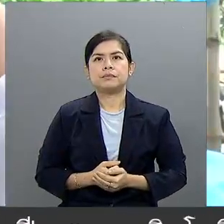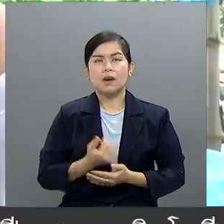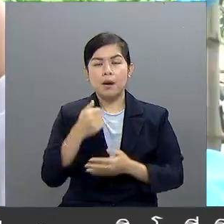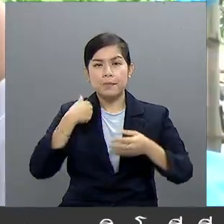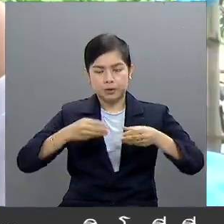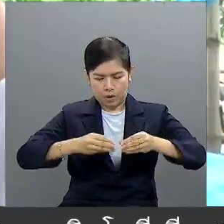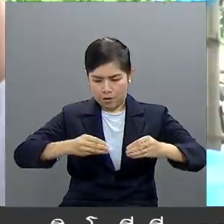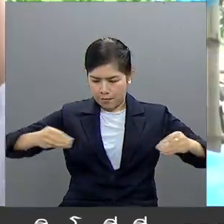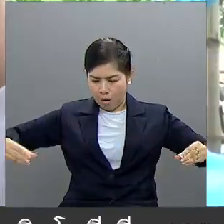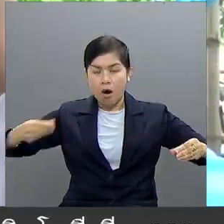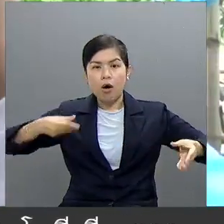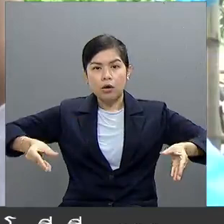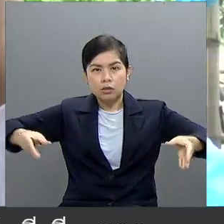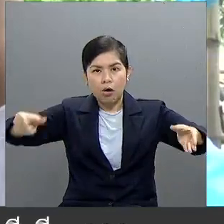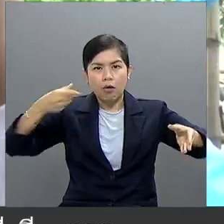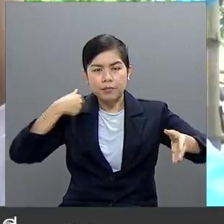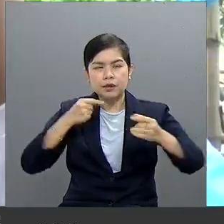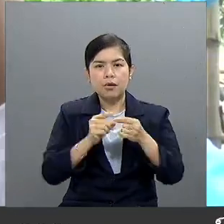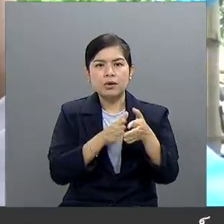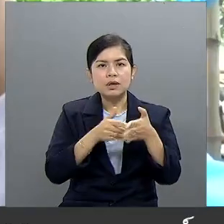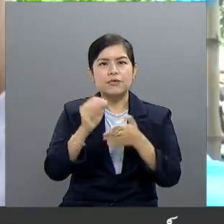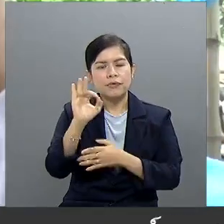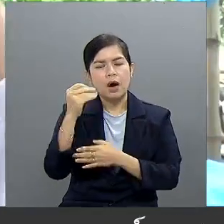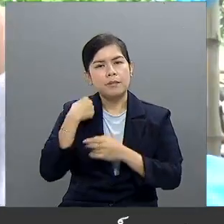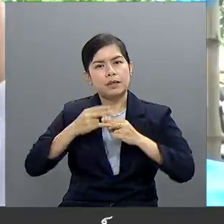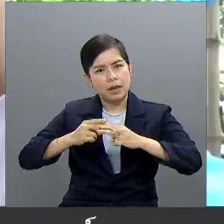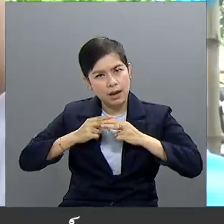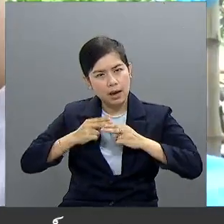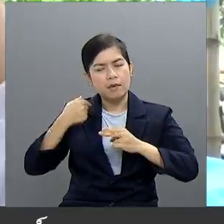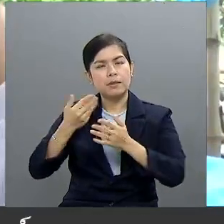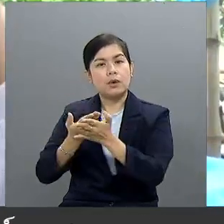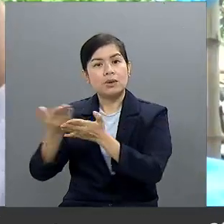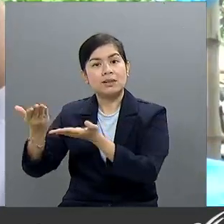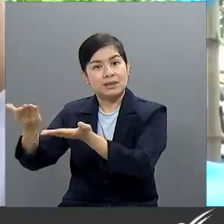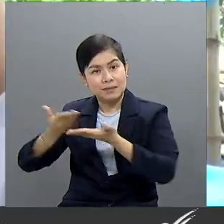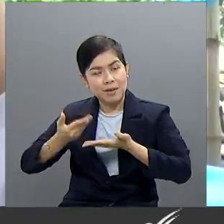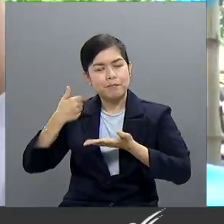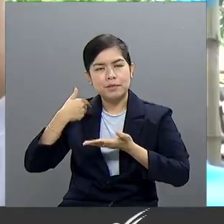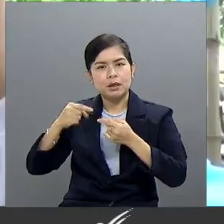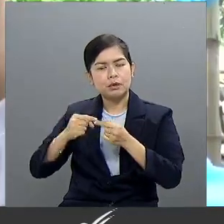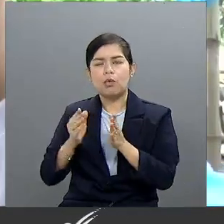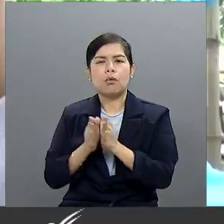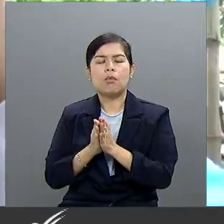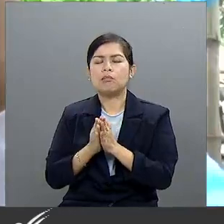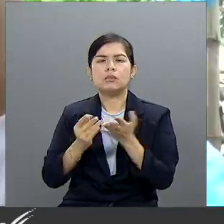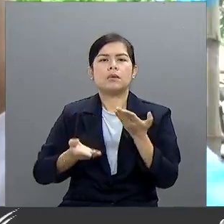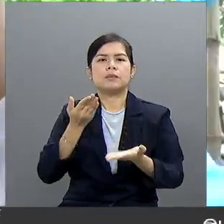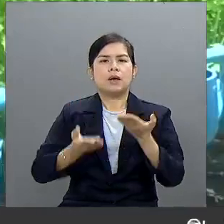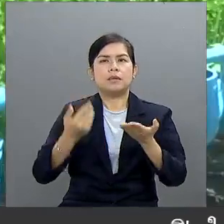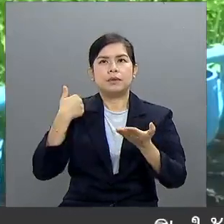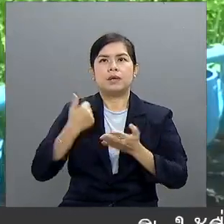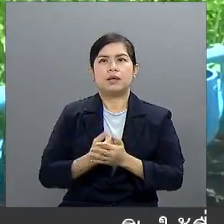PVC มาประดิษฐ์แบบนี้ครับบางคนก็ทำแบบน้ำนิ่งใช้กล่องโฟมเนี่ยครับ กู แล้วแต่ครับแต่นี่เป็นห้องน้ำว